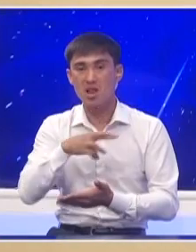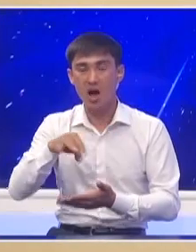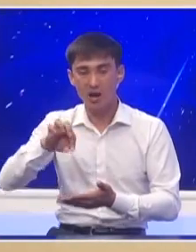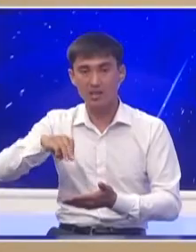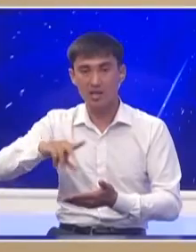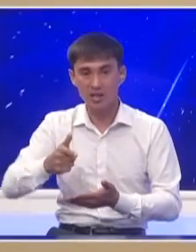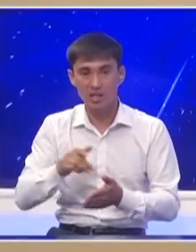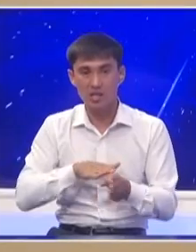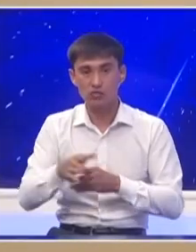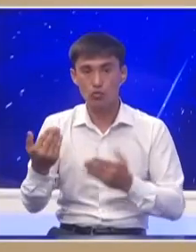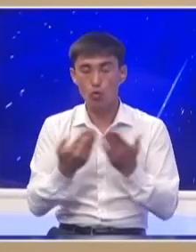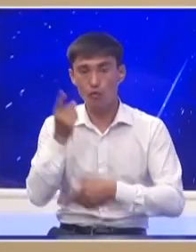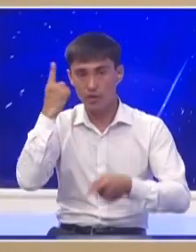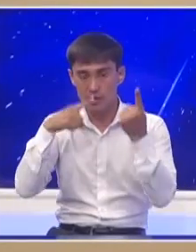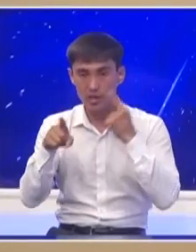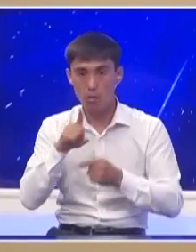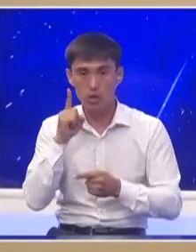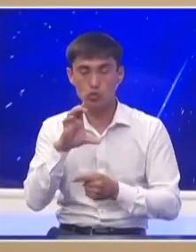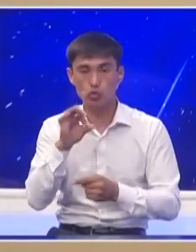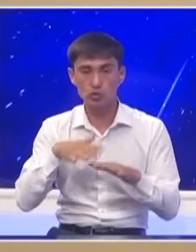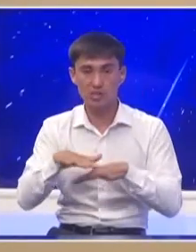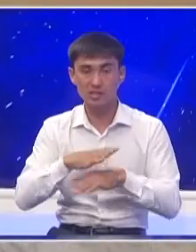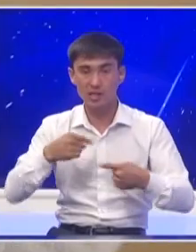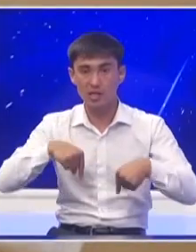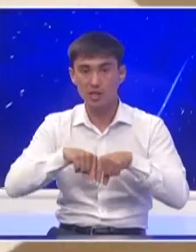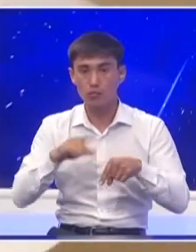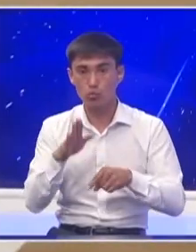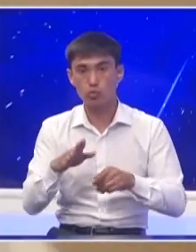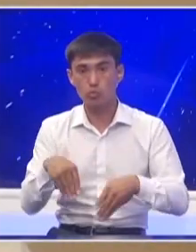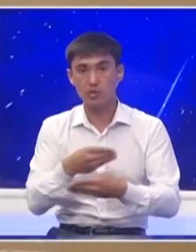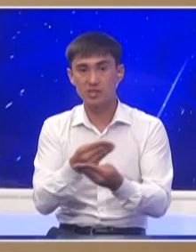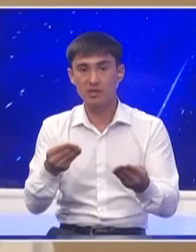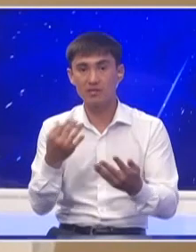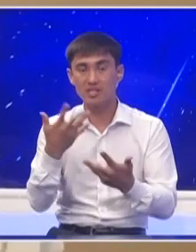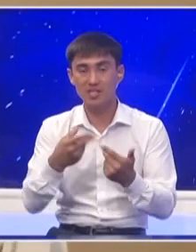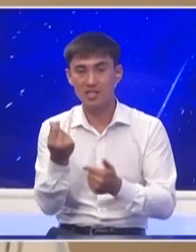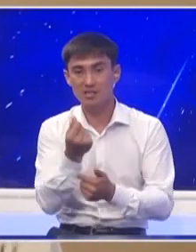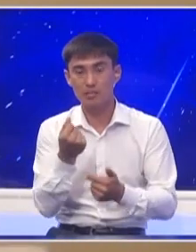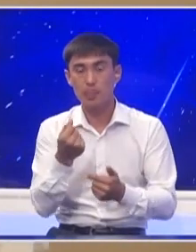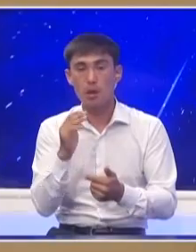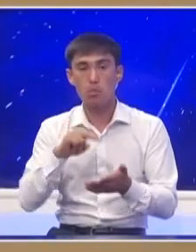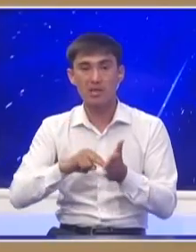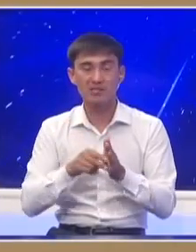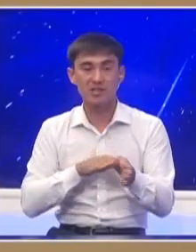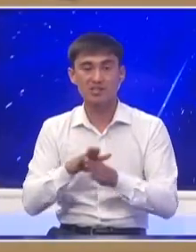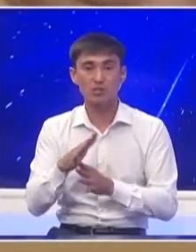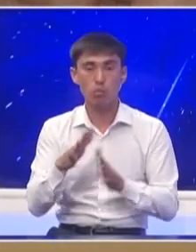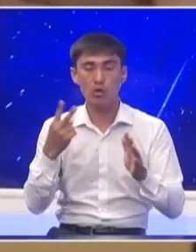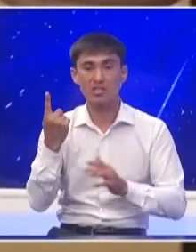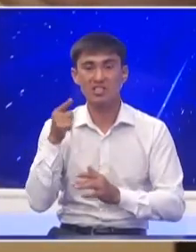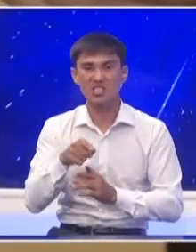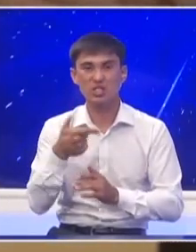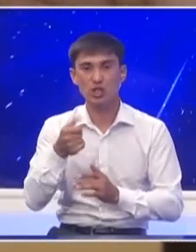Для реализации новых идей молодежи и социально уязвимых групп населения будут предоставлены средства. Планируется реализовать более 1000